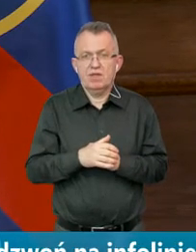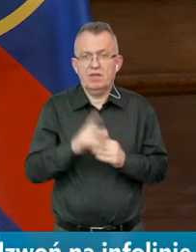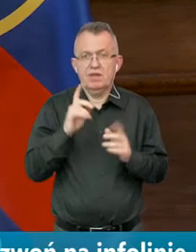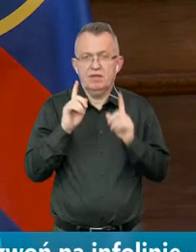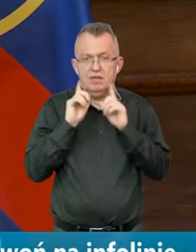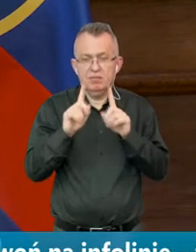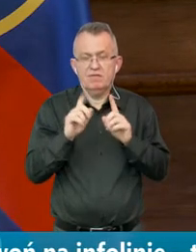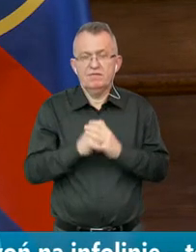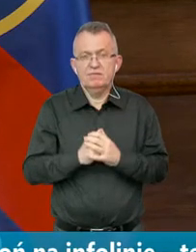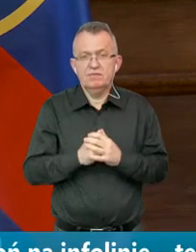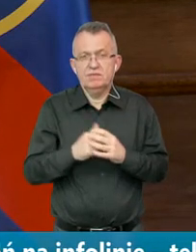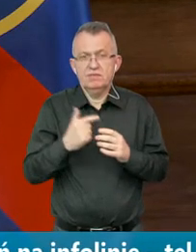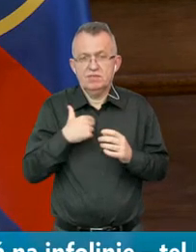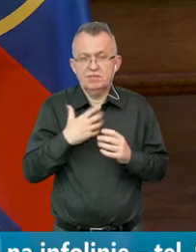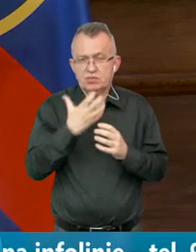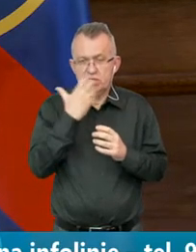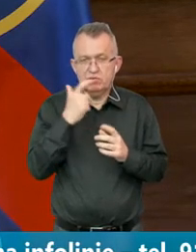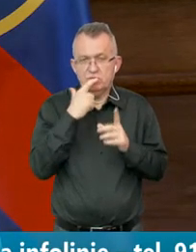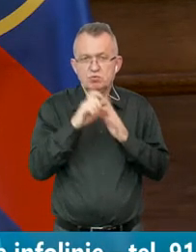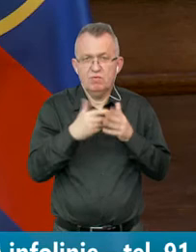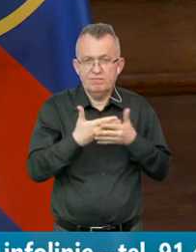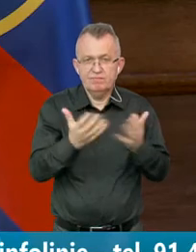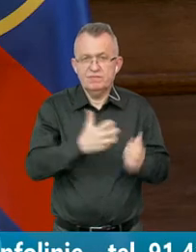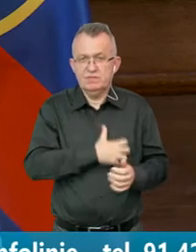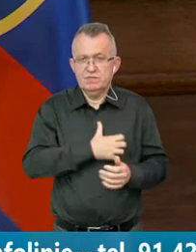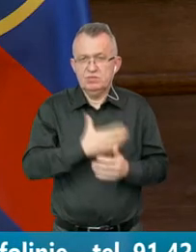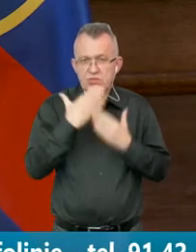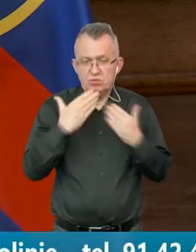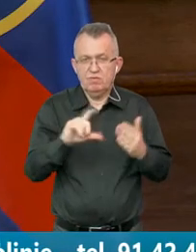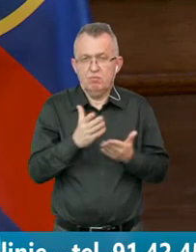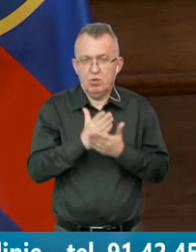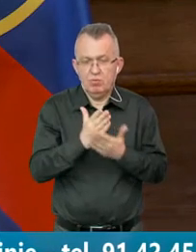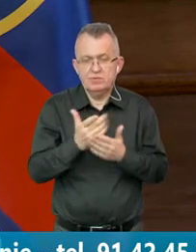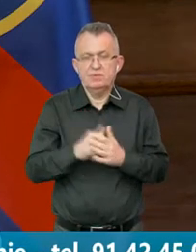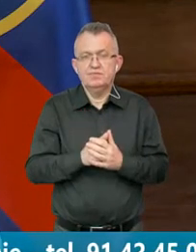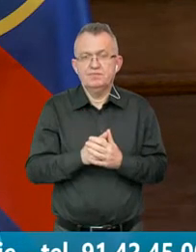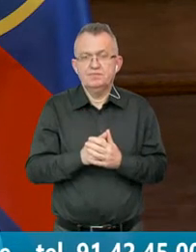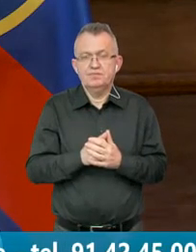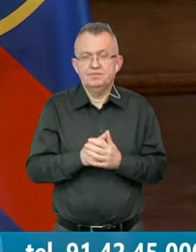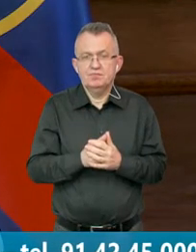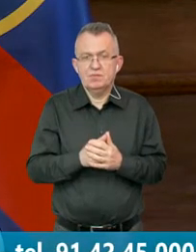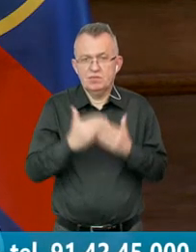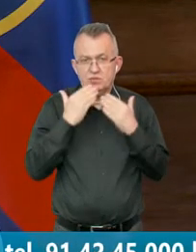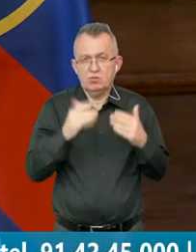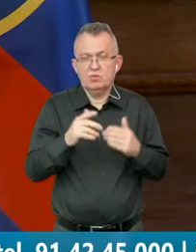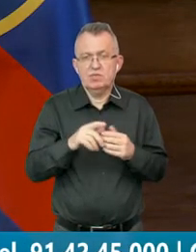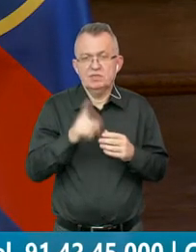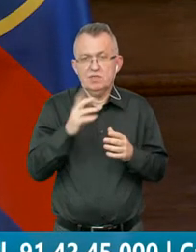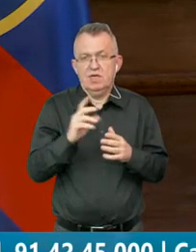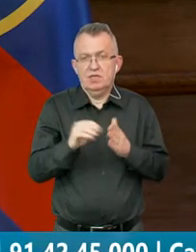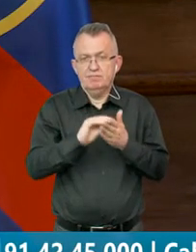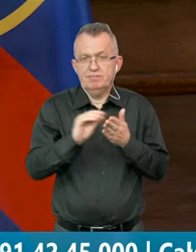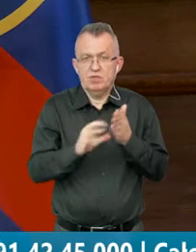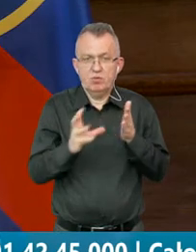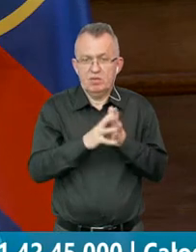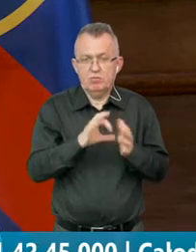Naprawdę kieruję ciepłe słowa do wszystkich tych, którzy wspomogli tę akcję. Dziękuję za też komentarze